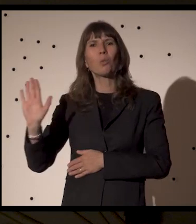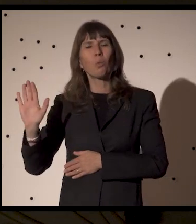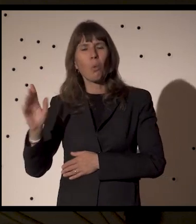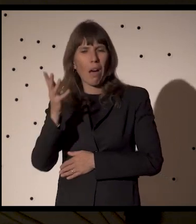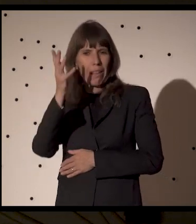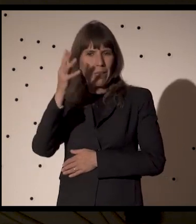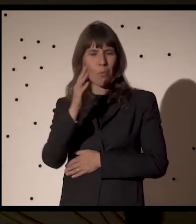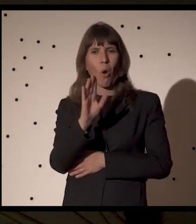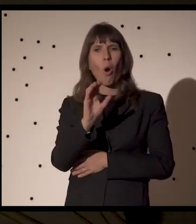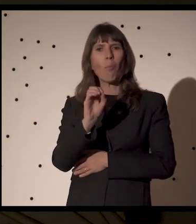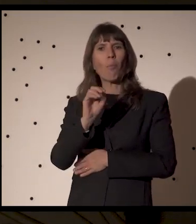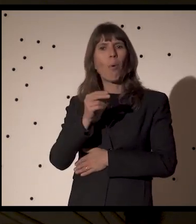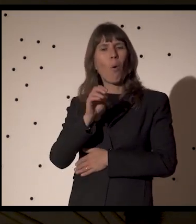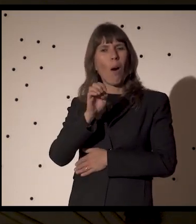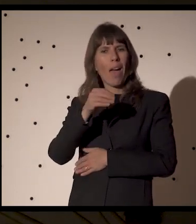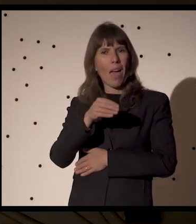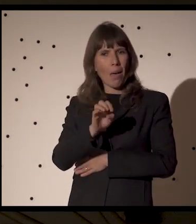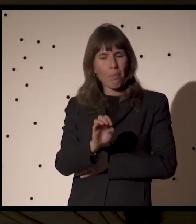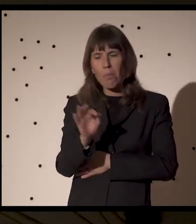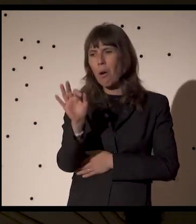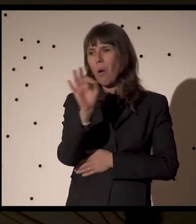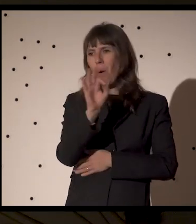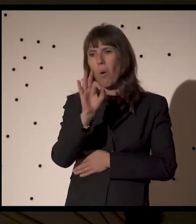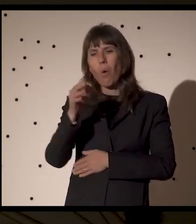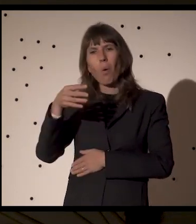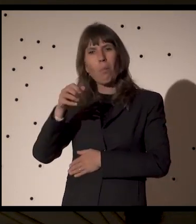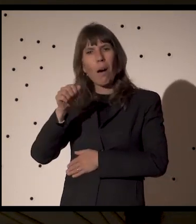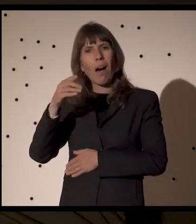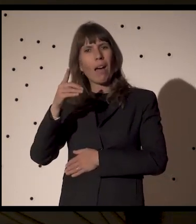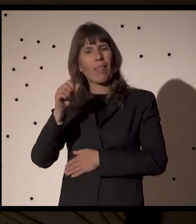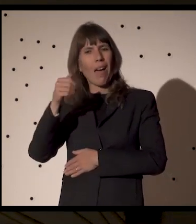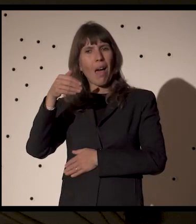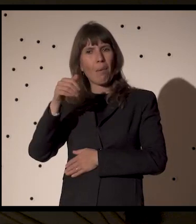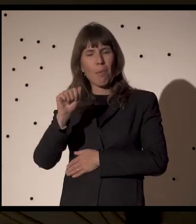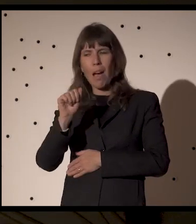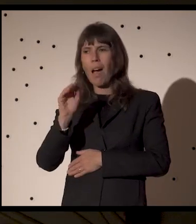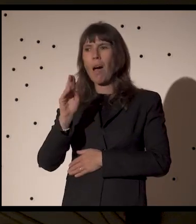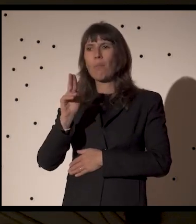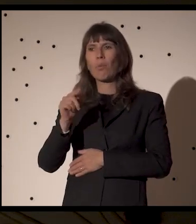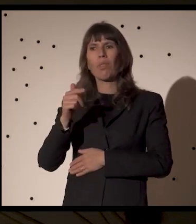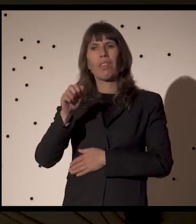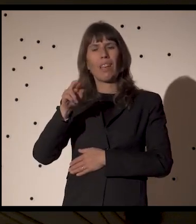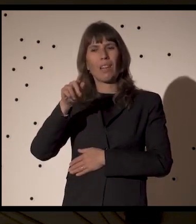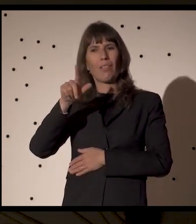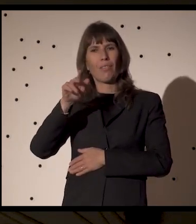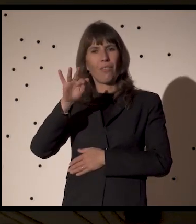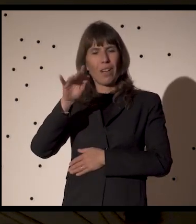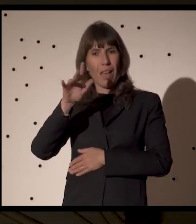Butterfly il meologo vede in scena oltre a Toni un'orchestra